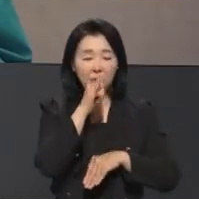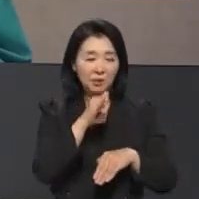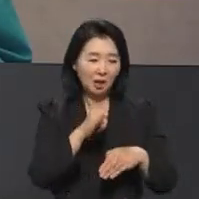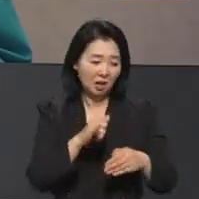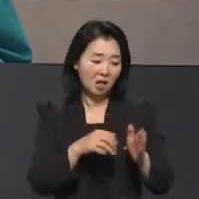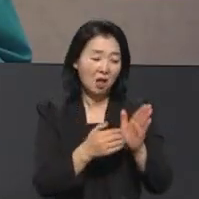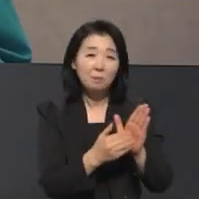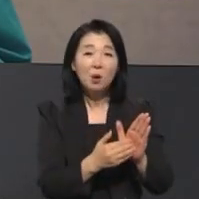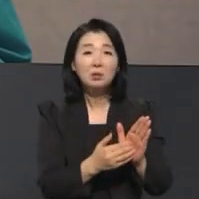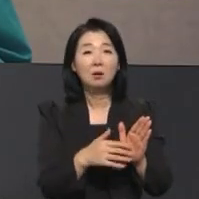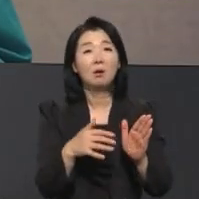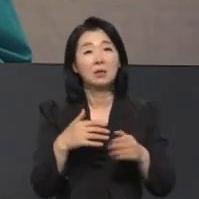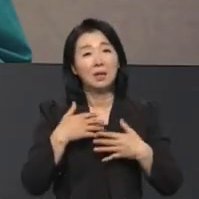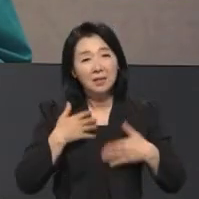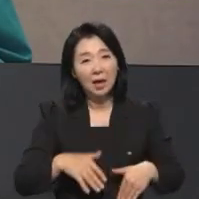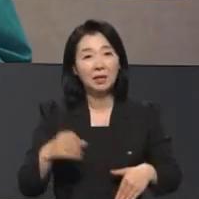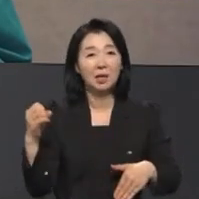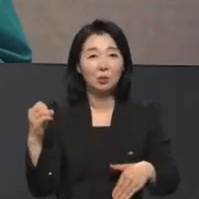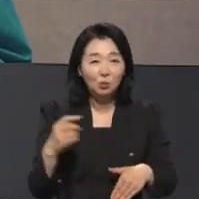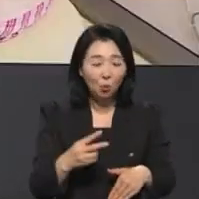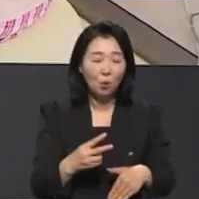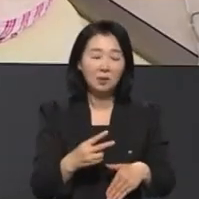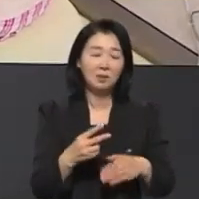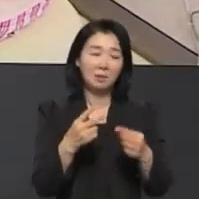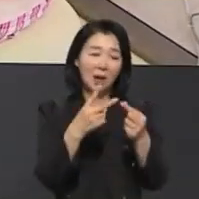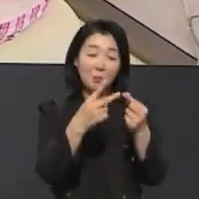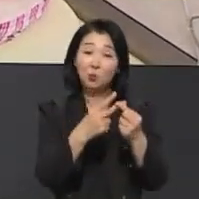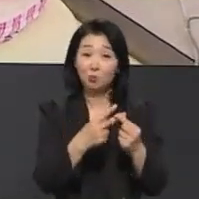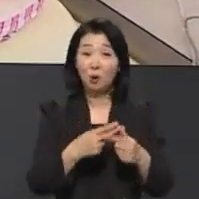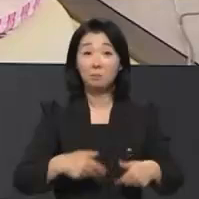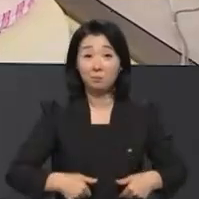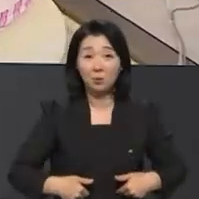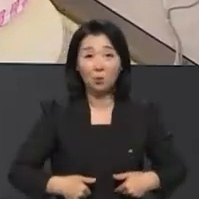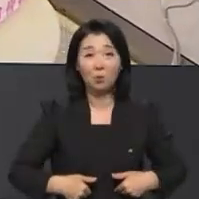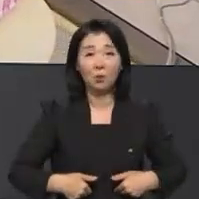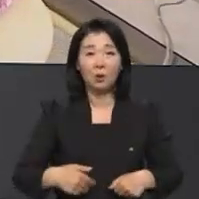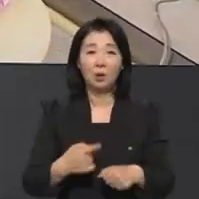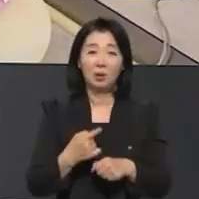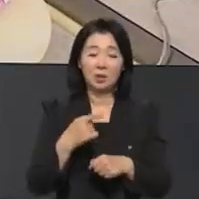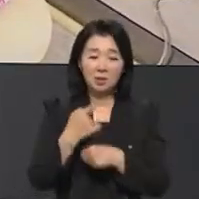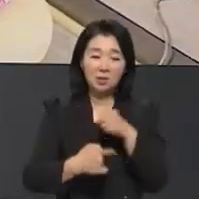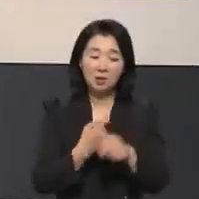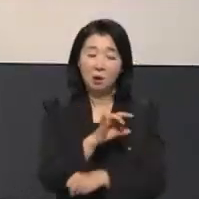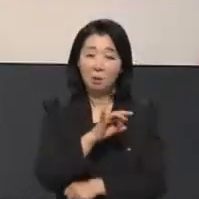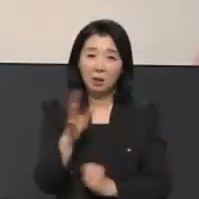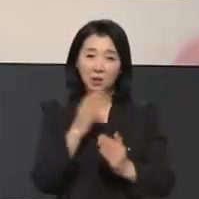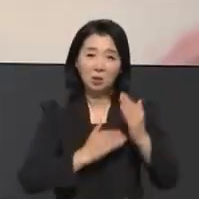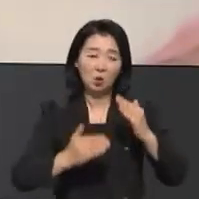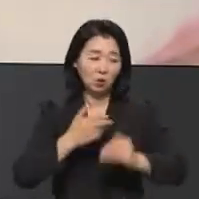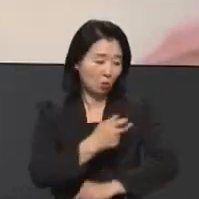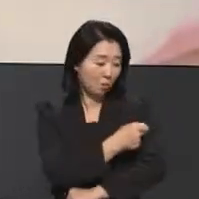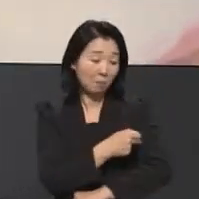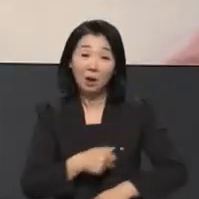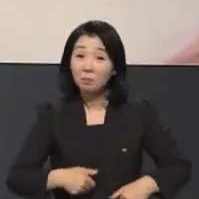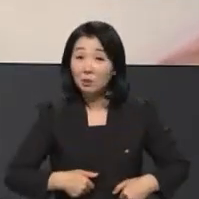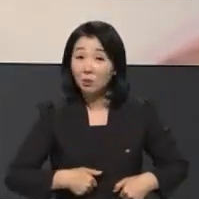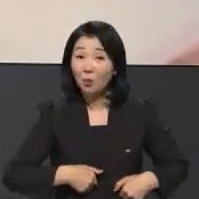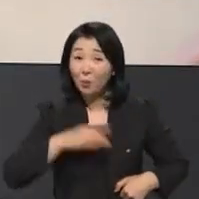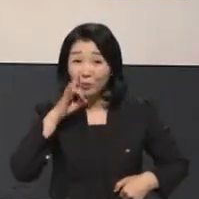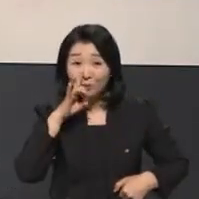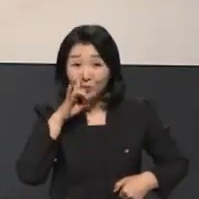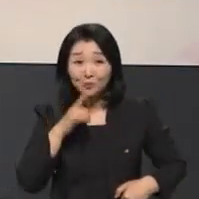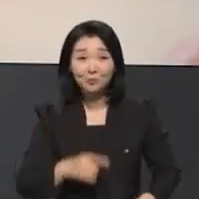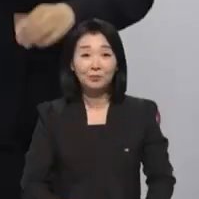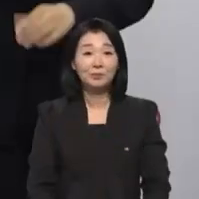지속기간이 짧은 면역 저하자는 두 번 접종해야 합니다. 그렇다면 이제 매년 한 번씩 정기적으로 맞아야 하는 건가 궁금하실